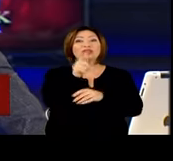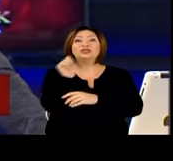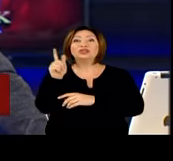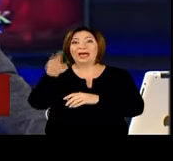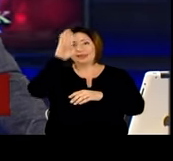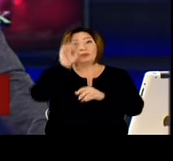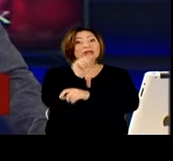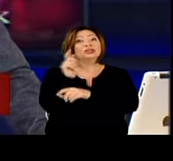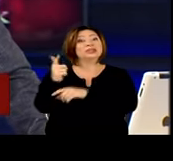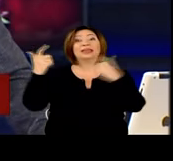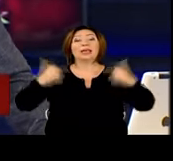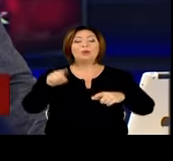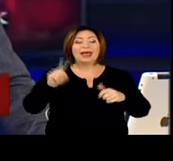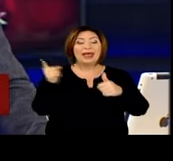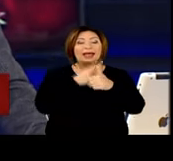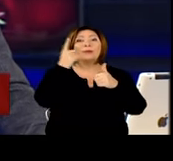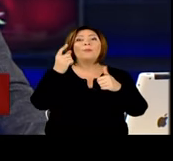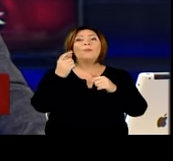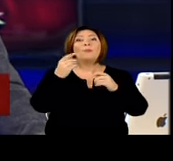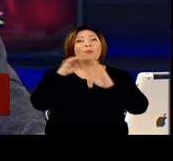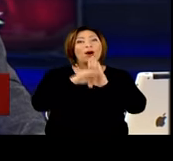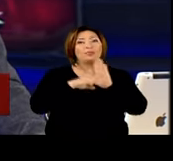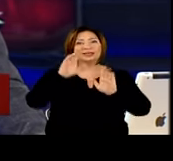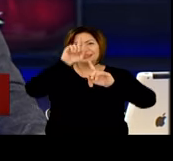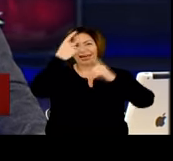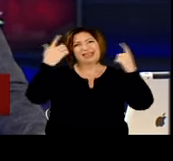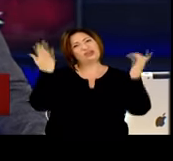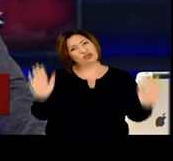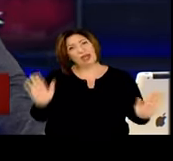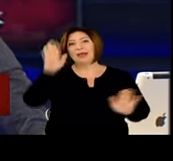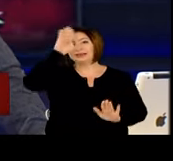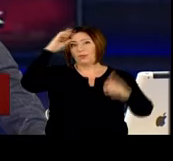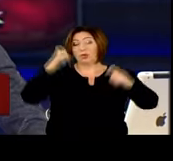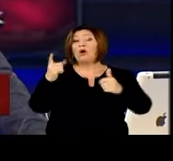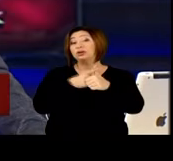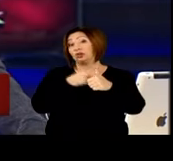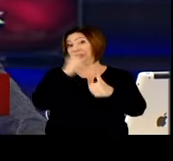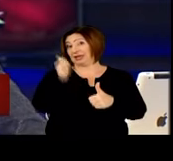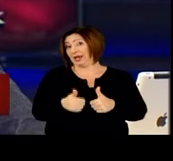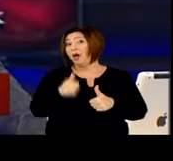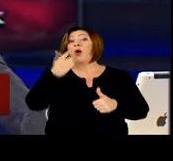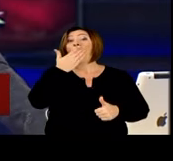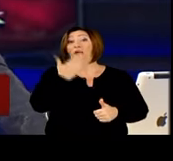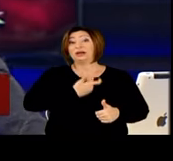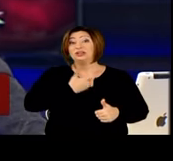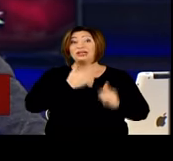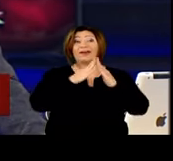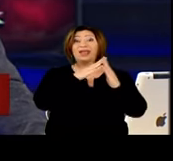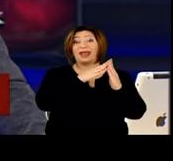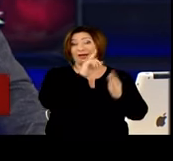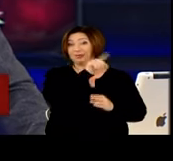yazarsanız bu ilk programda sadece İstanbul'da öncelikli olarak öğrenci